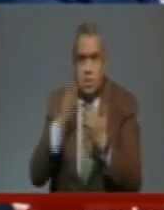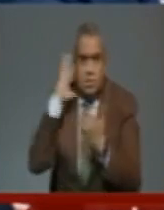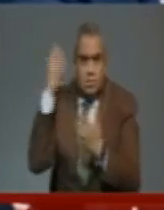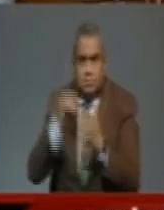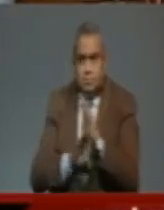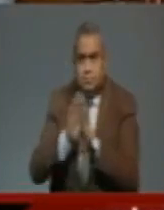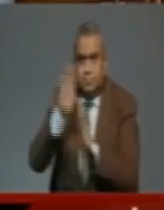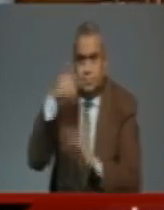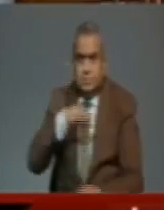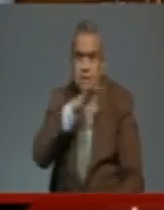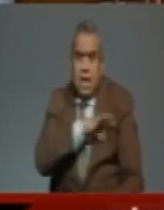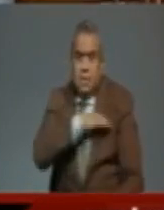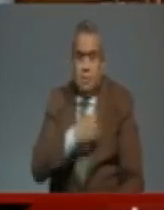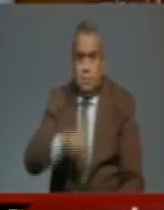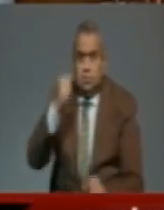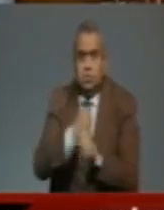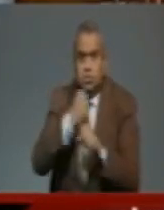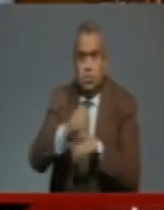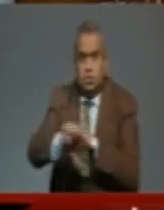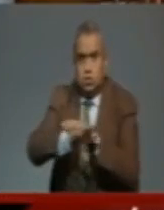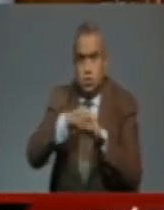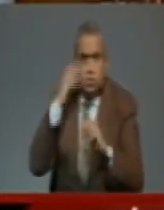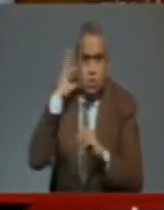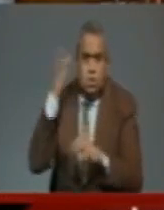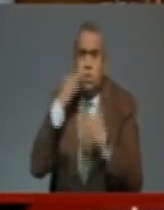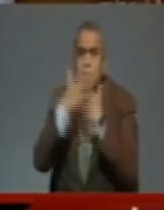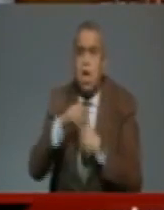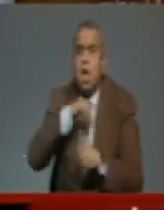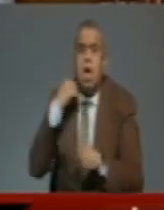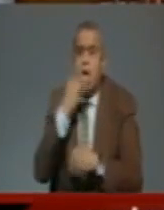دي بتاخد شغل كبير جدا زي كل شركات القطاع الخاص.